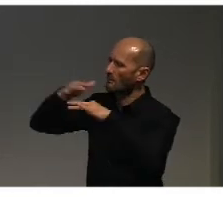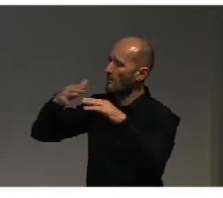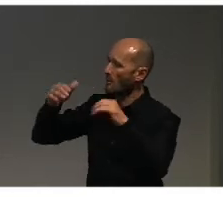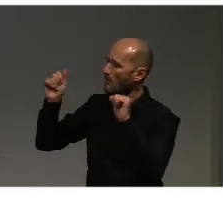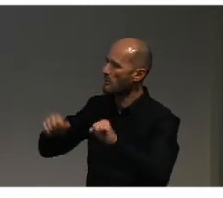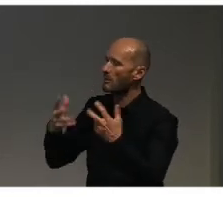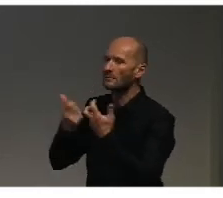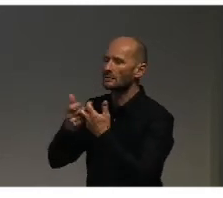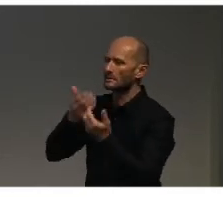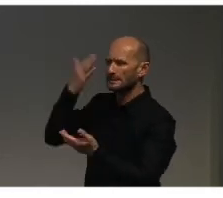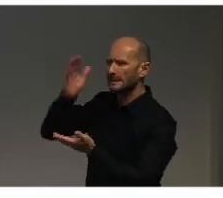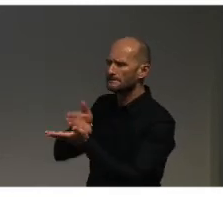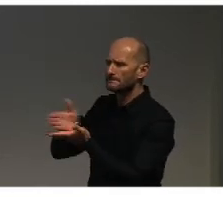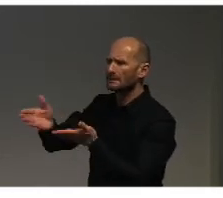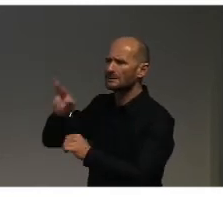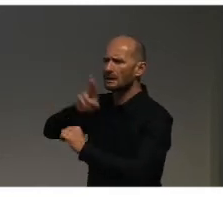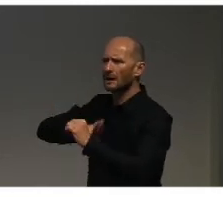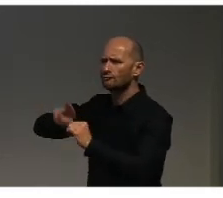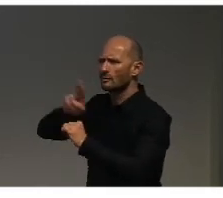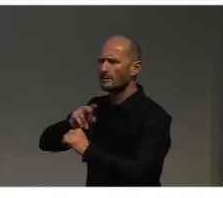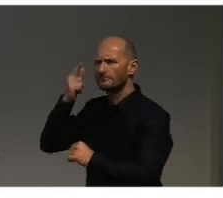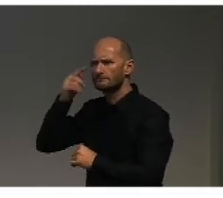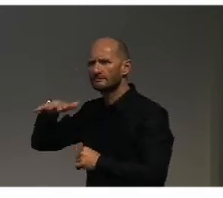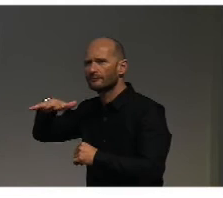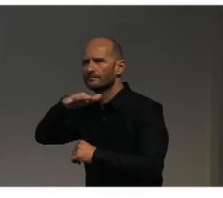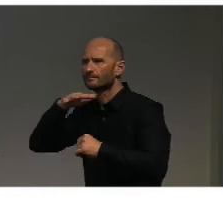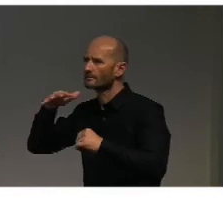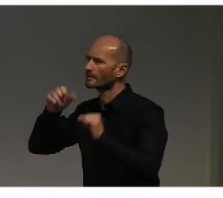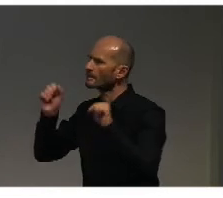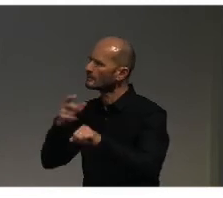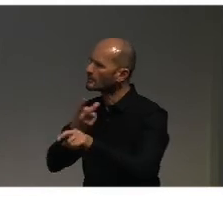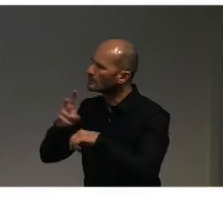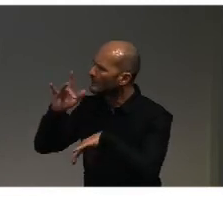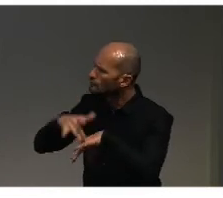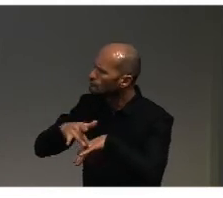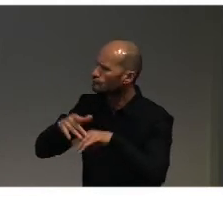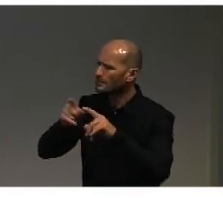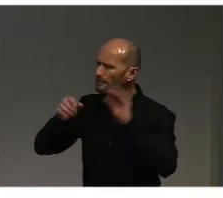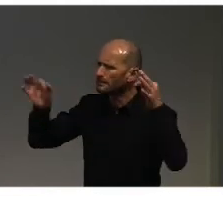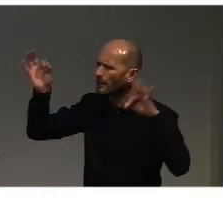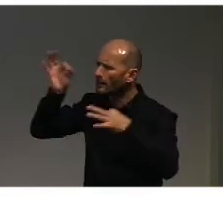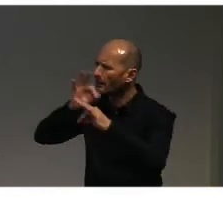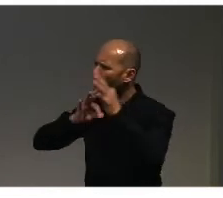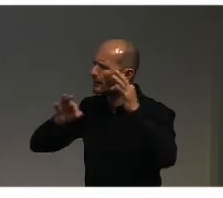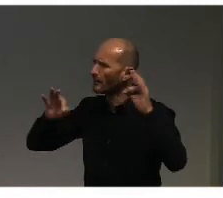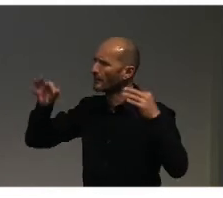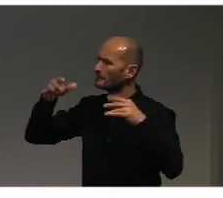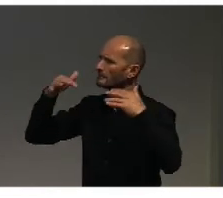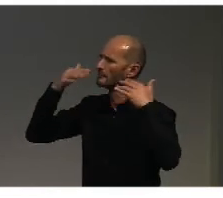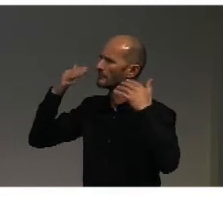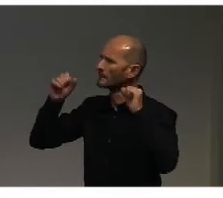quand vous passez dans certaines régions à quel type de particules vous avez été exposé, ou du bruit, donc des cartes comme